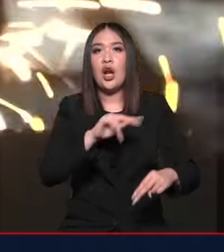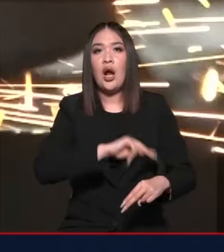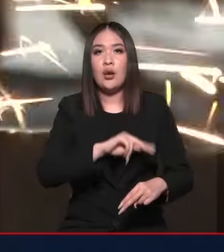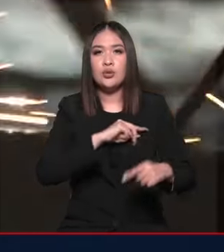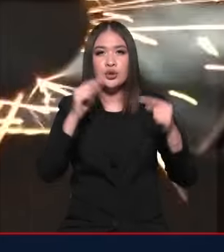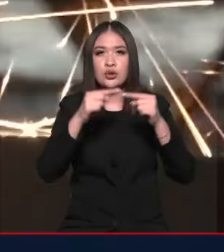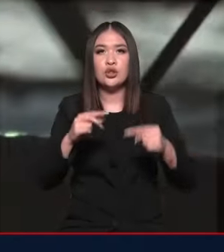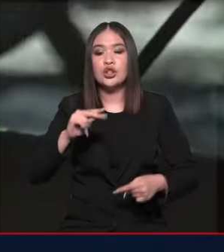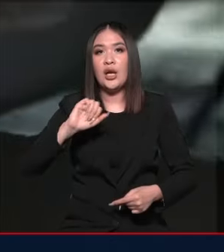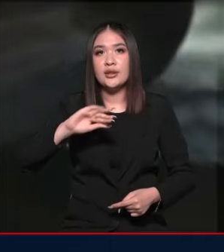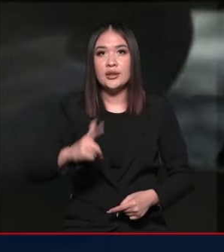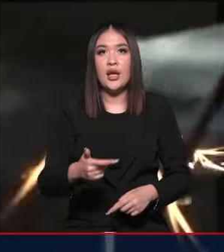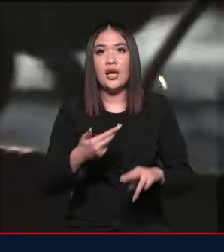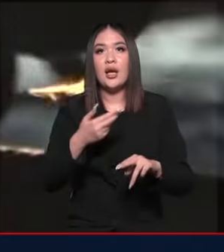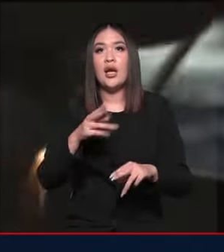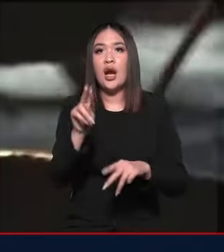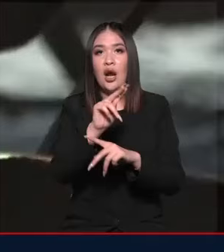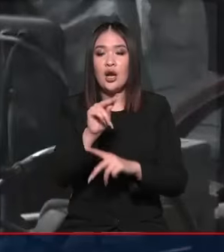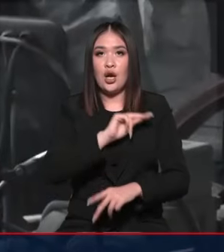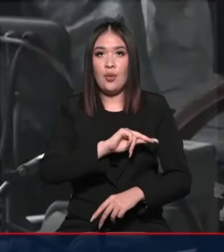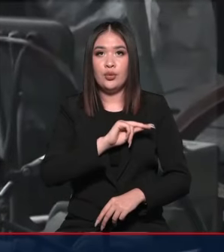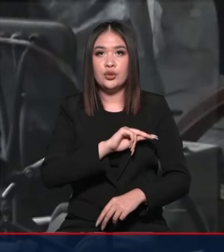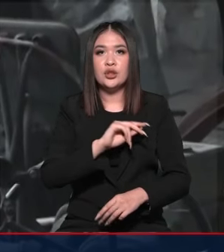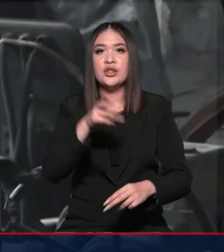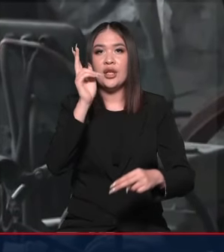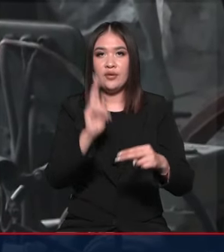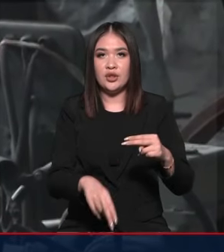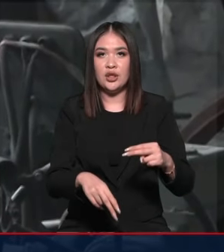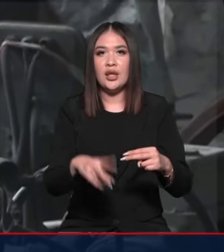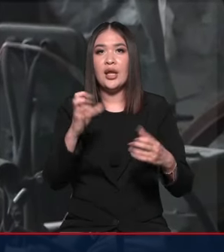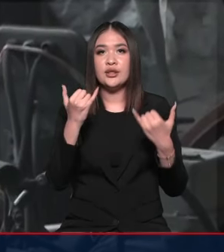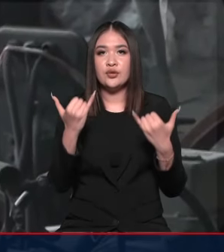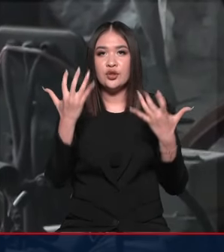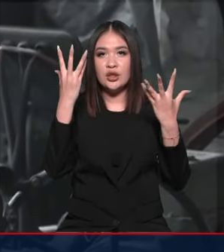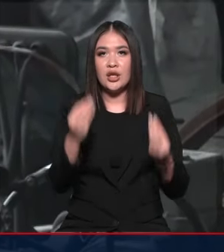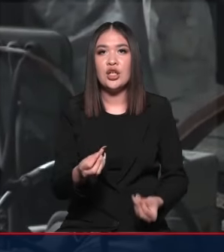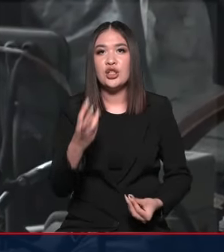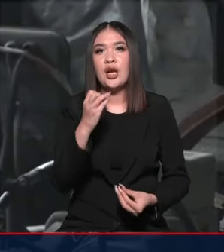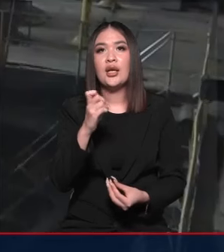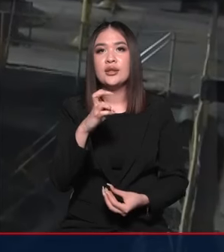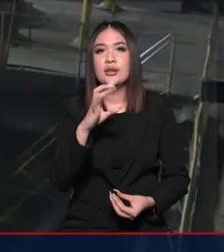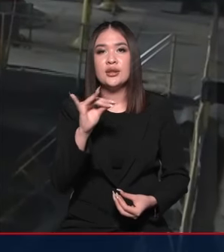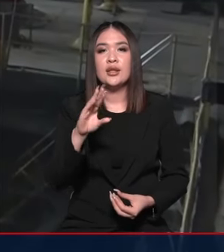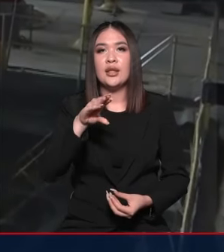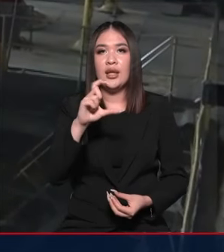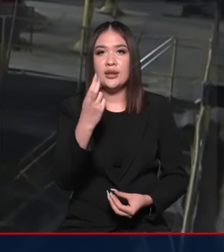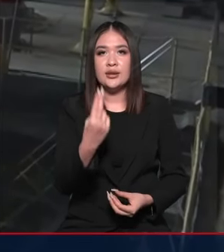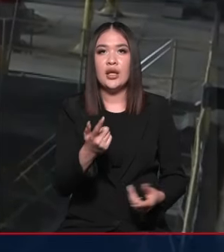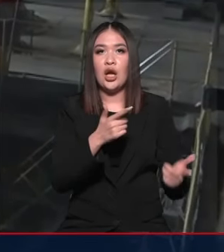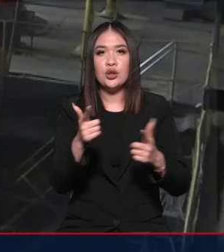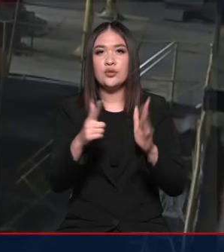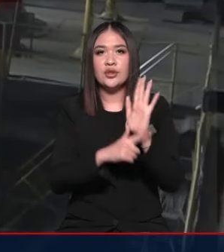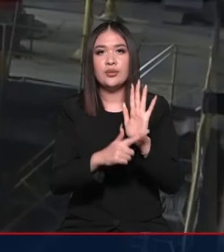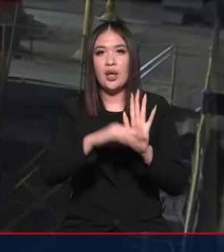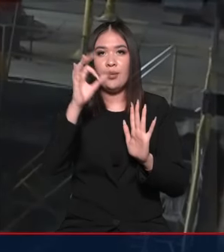проточной части. По генераторам ремонтные работы уже завершаются. На сегодняшний день Шахтинская ТЭЦ готова на